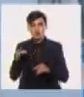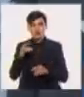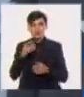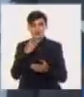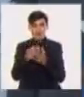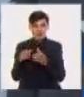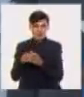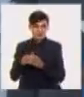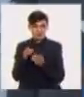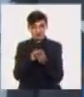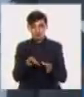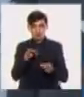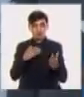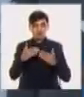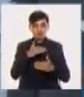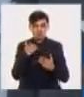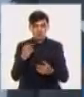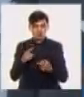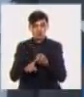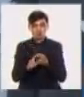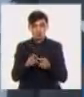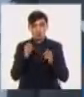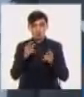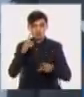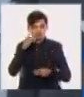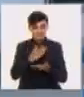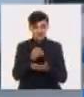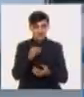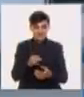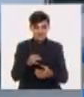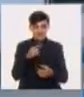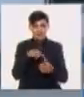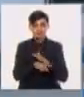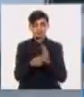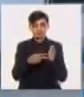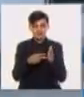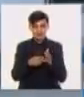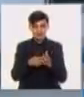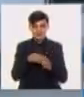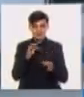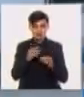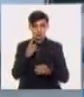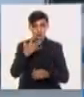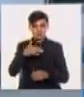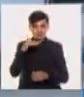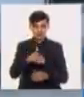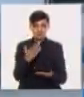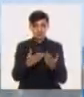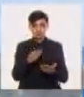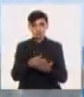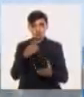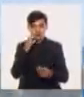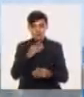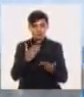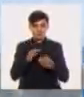этим связываться. Никакого контракта ни с властями, ни с областным здравоохранением нет. Средняя цена – 150 тысяч, но может быть и дороже, если нужно везти